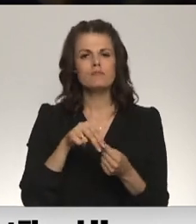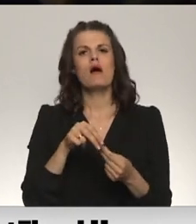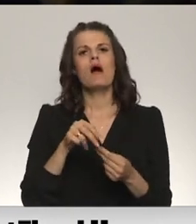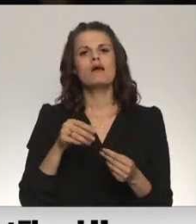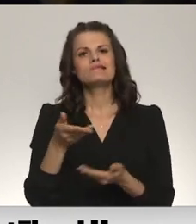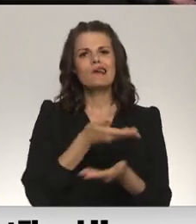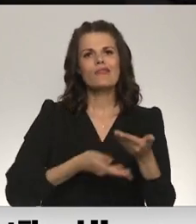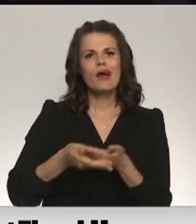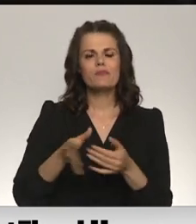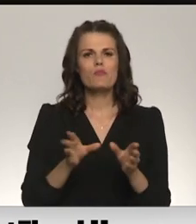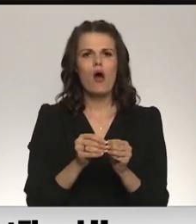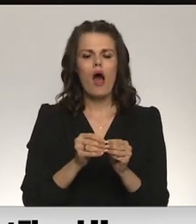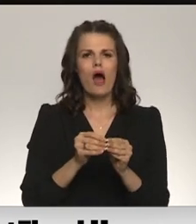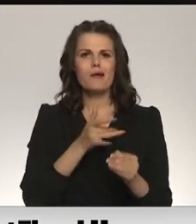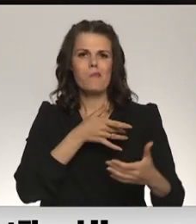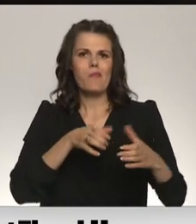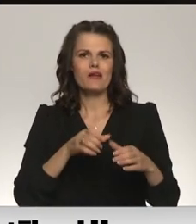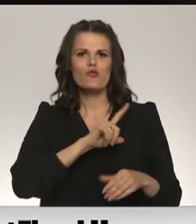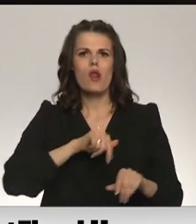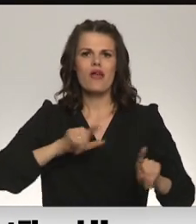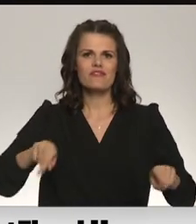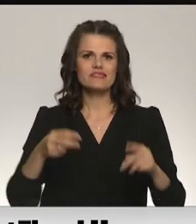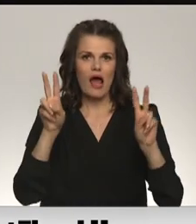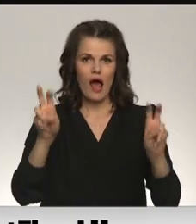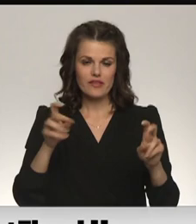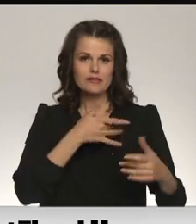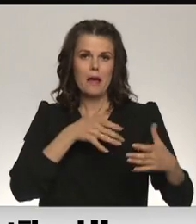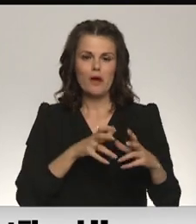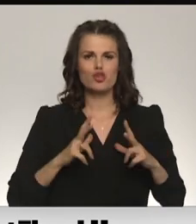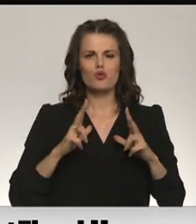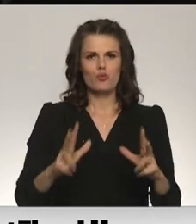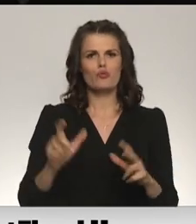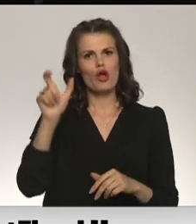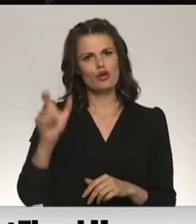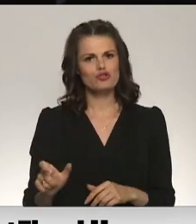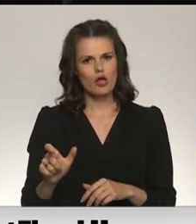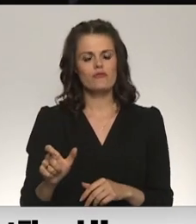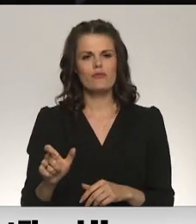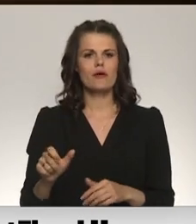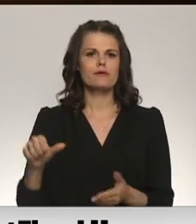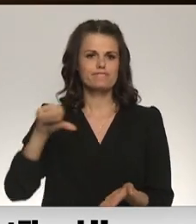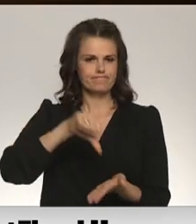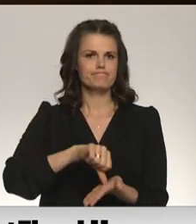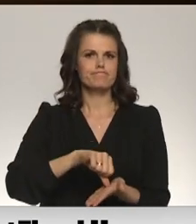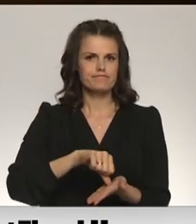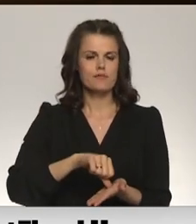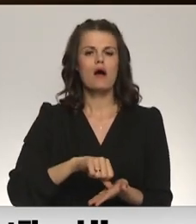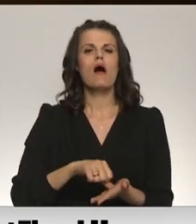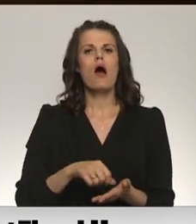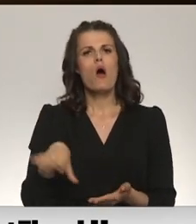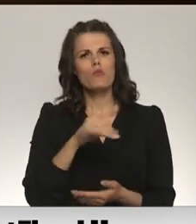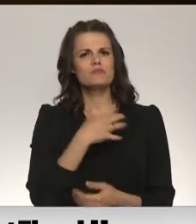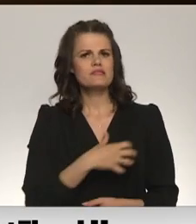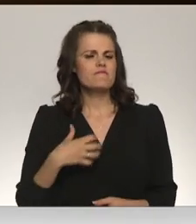pārskatītu sadarbību ar partiju Latvijas attīstībai, partijas priekšsēdētājs skaidrs vērtējums uzrunā izpalika. Mums ir jārisina